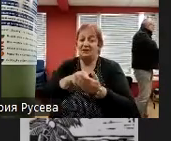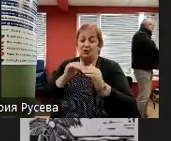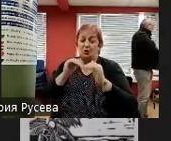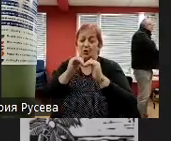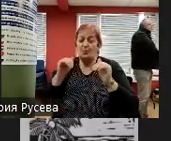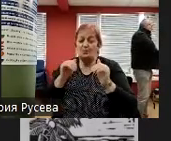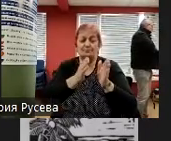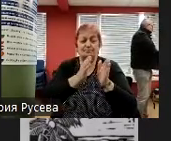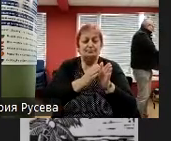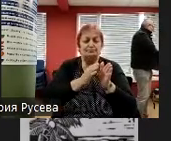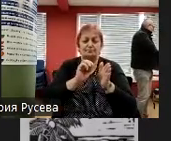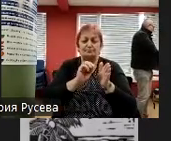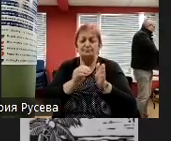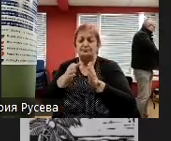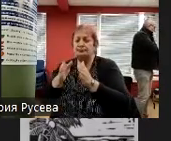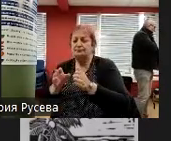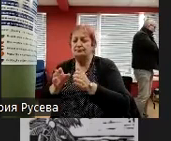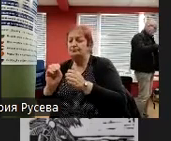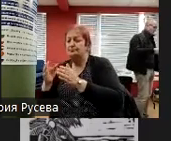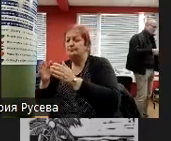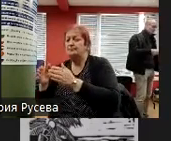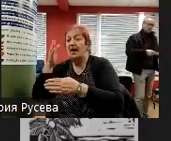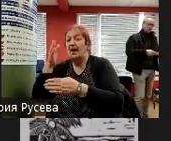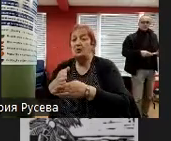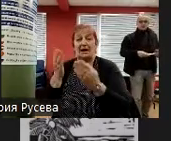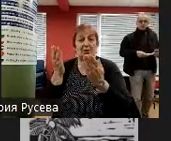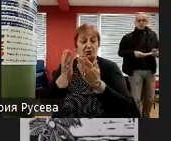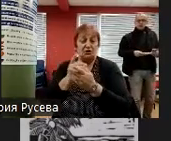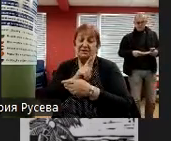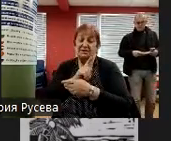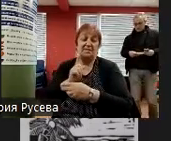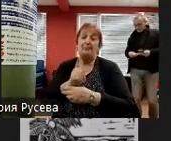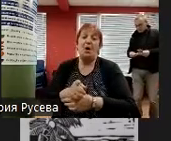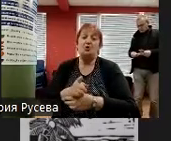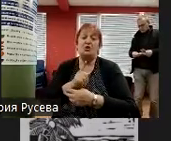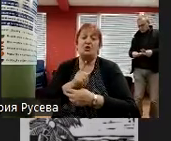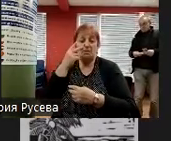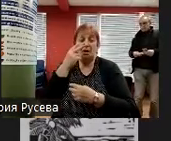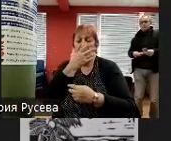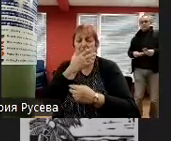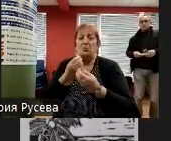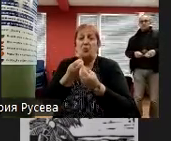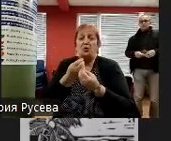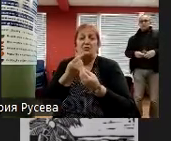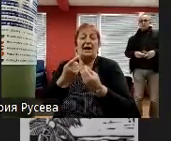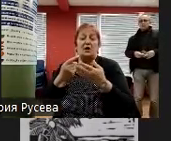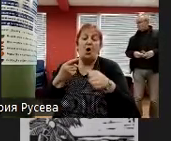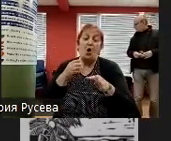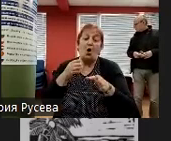защото екранният четец няма да може да ги разпознае като